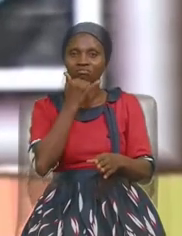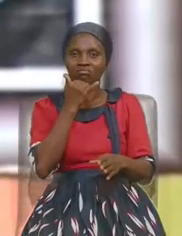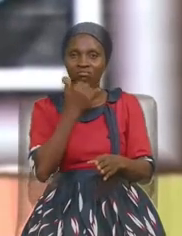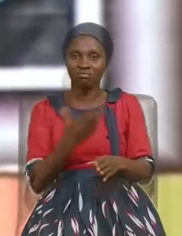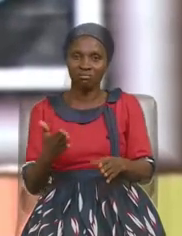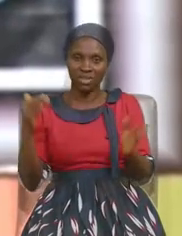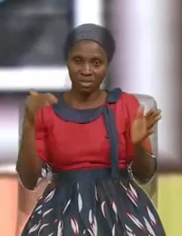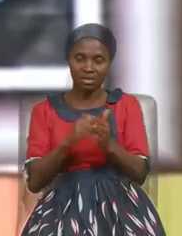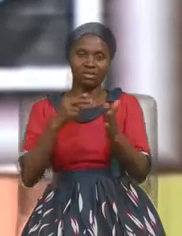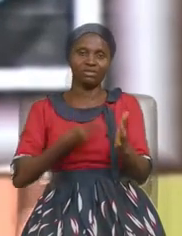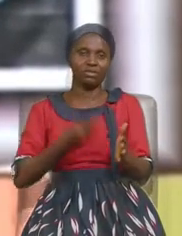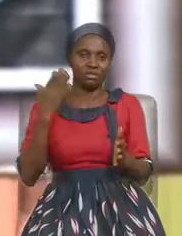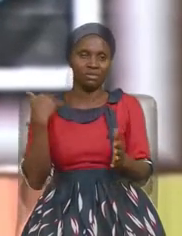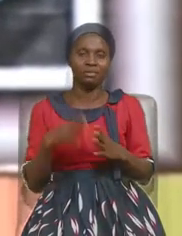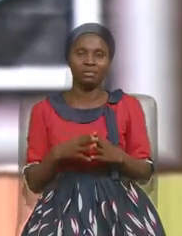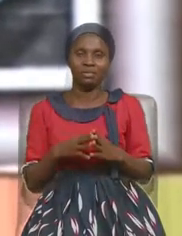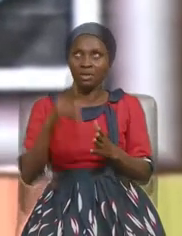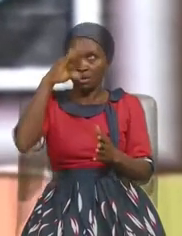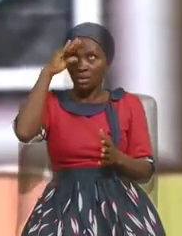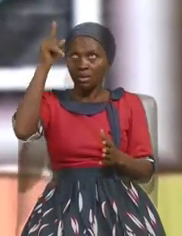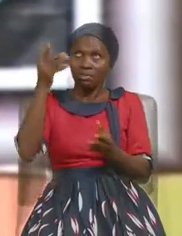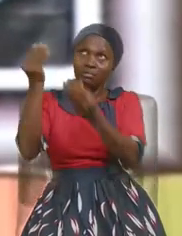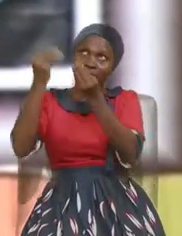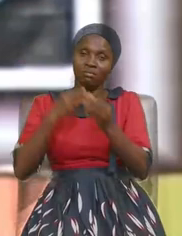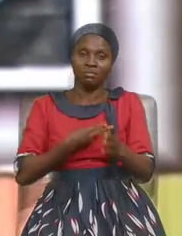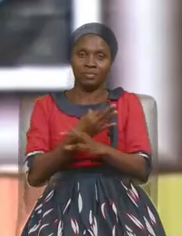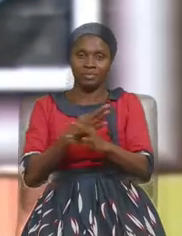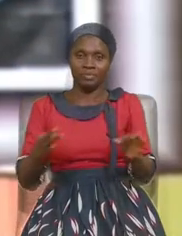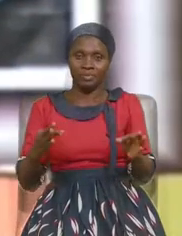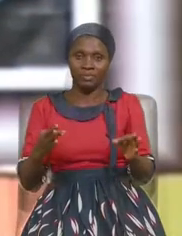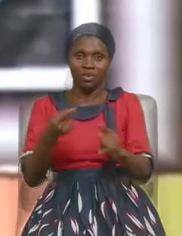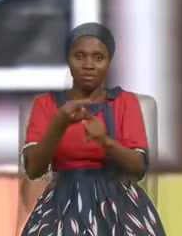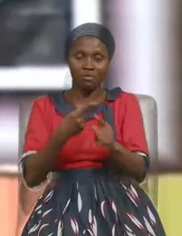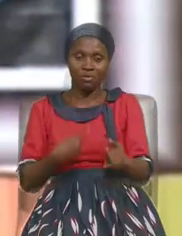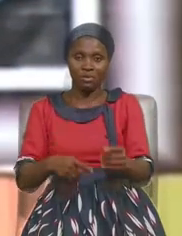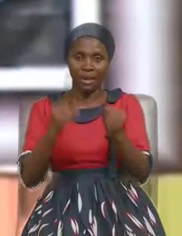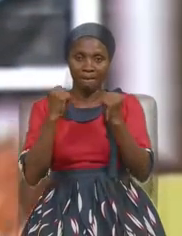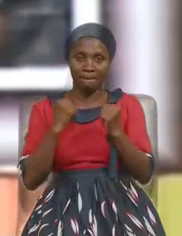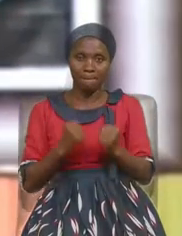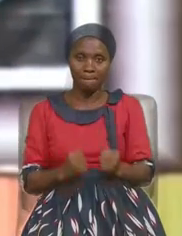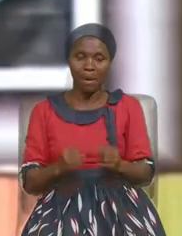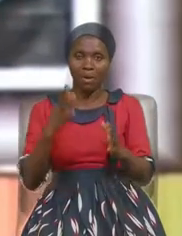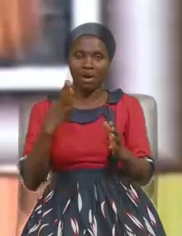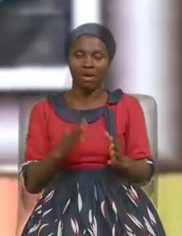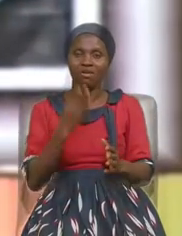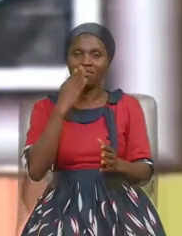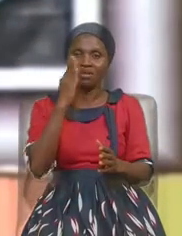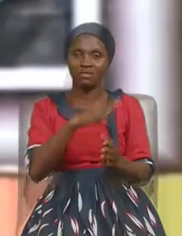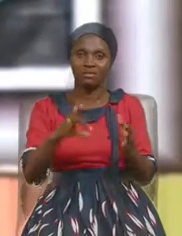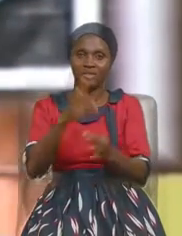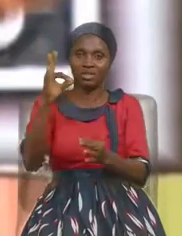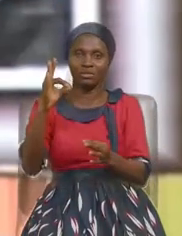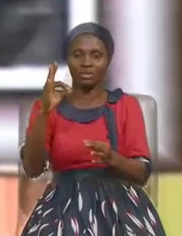effacés. Il nous accorde la liberté du pouvoir des mauvais esprits, des puissants